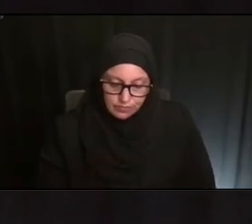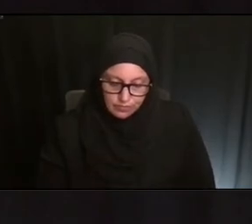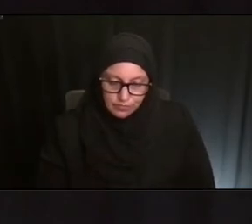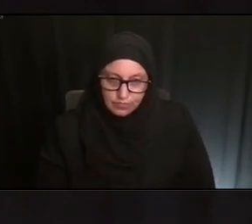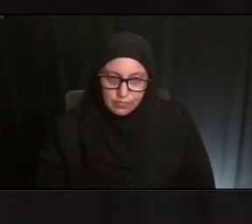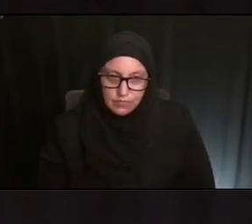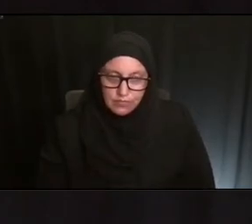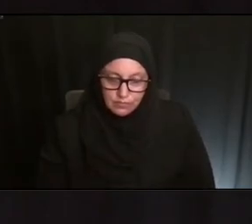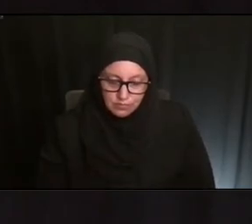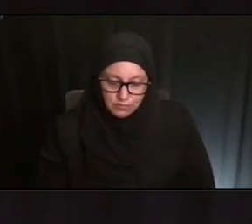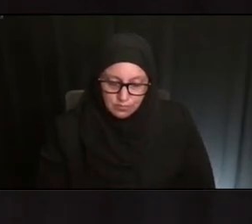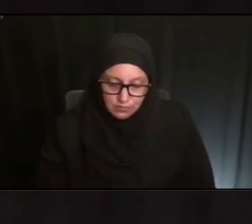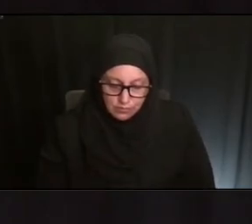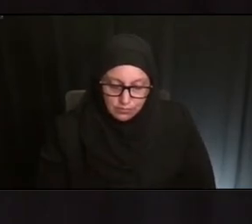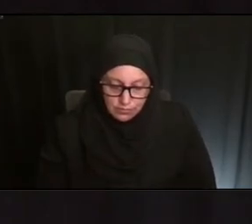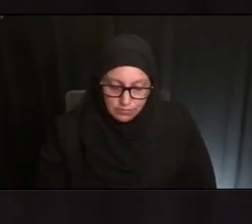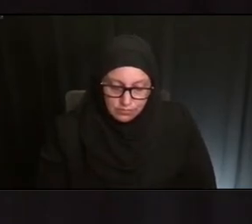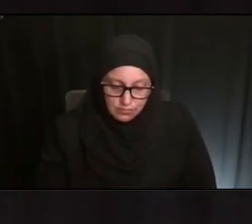بلغتم